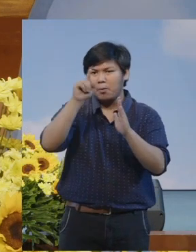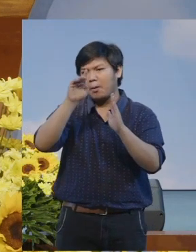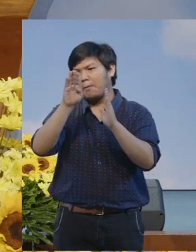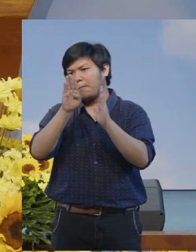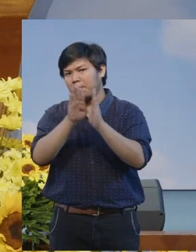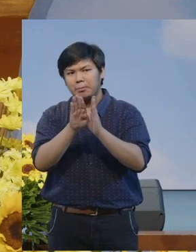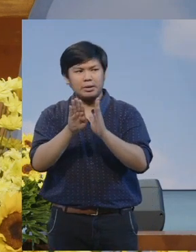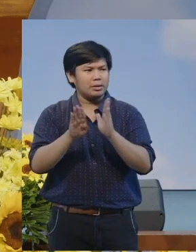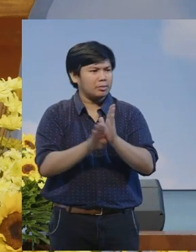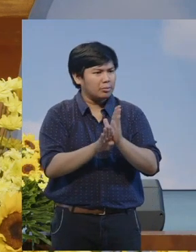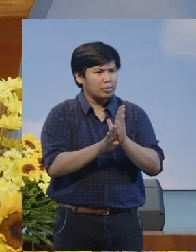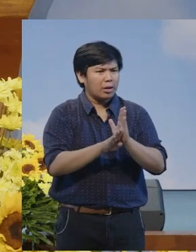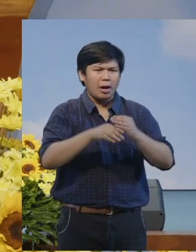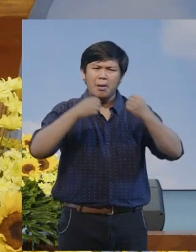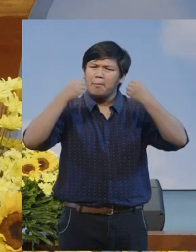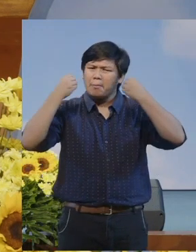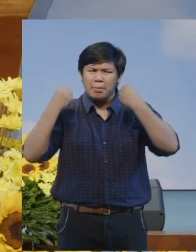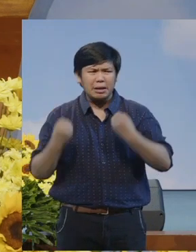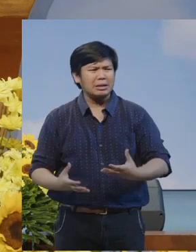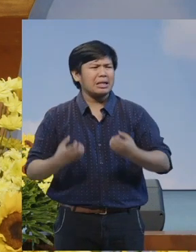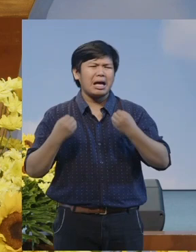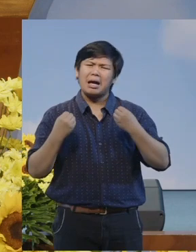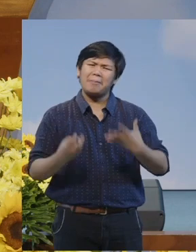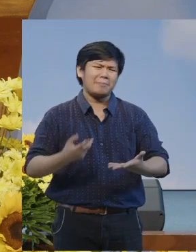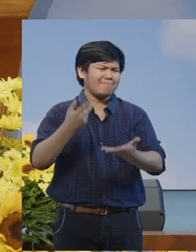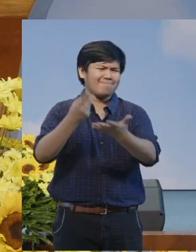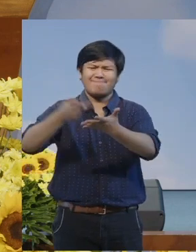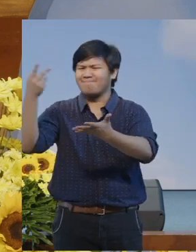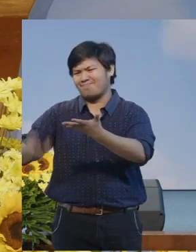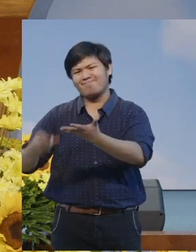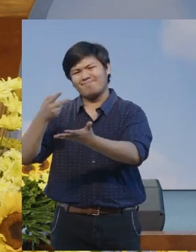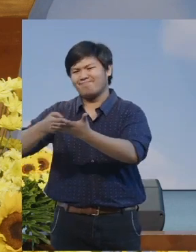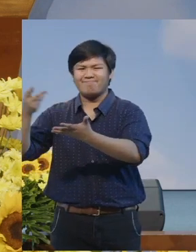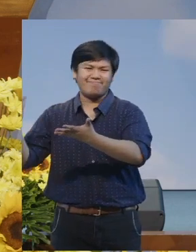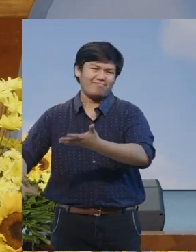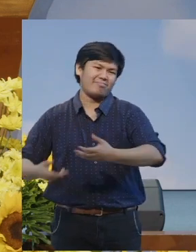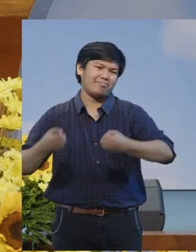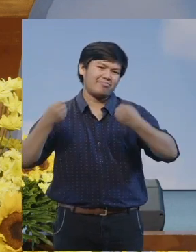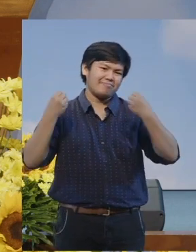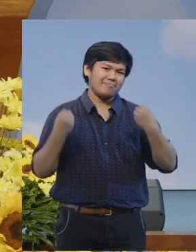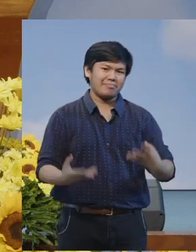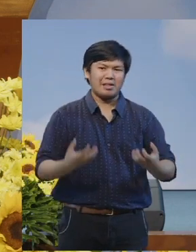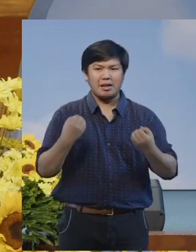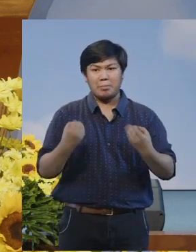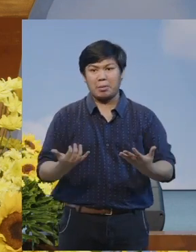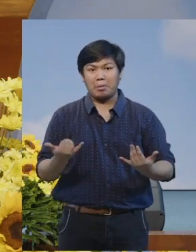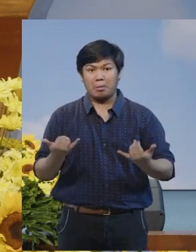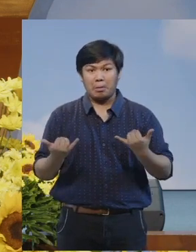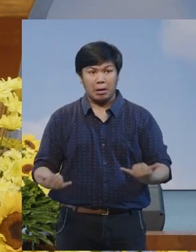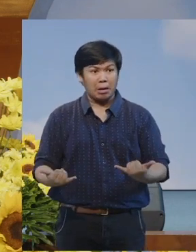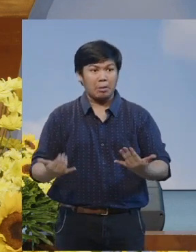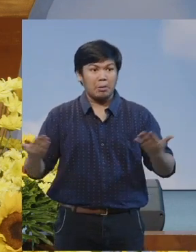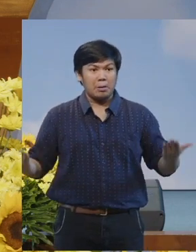fallen angels na aktibo sa ating kalagitnaan. May papakita po